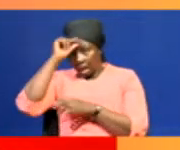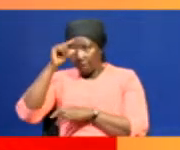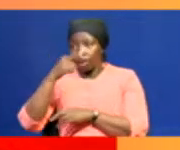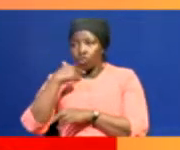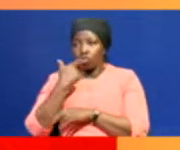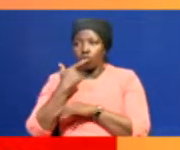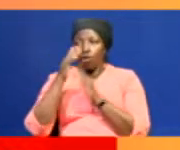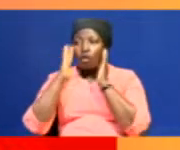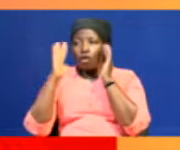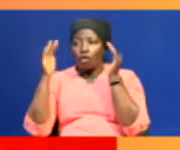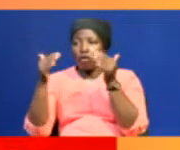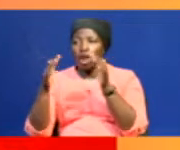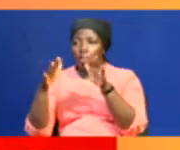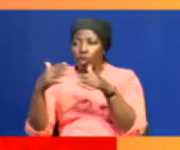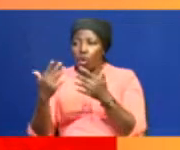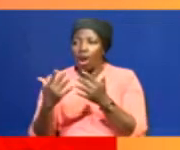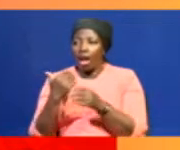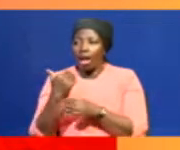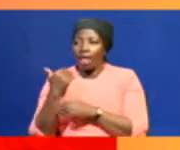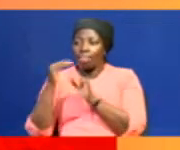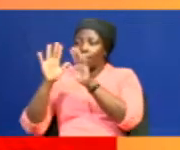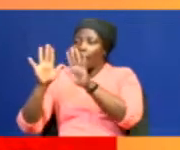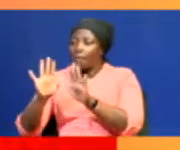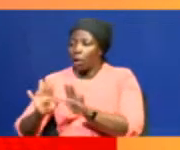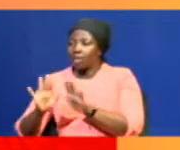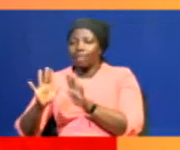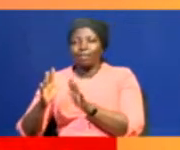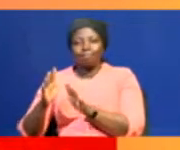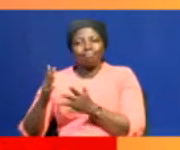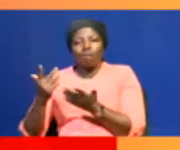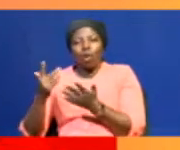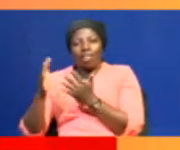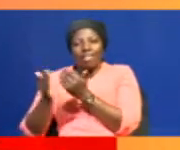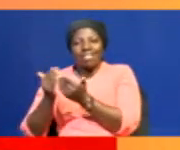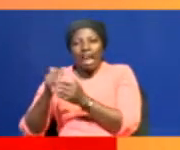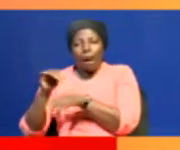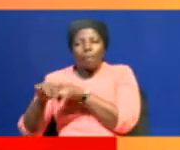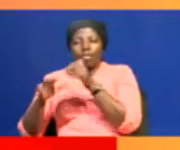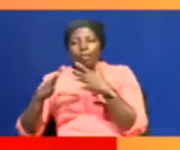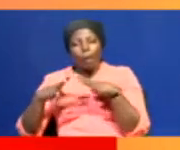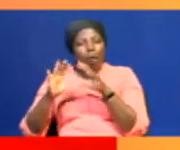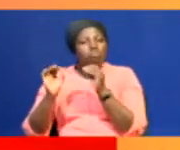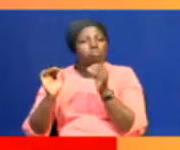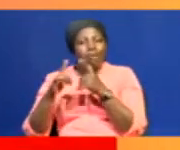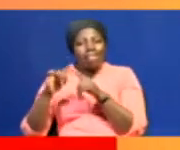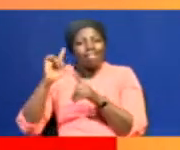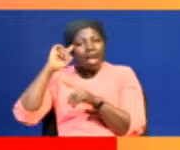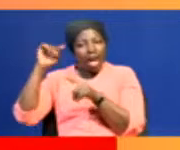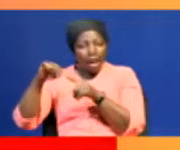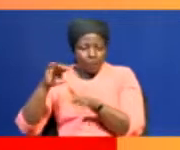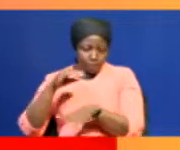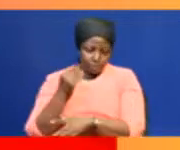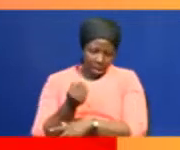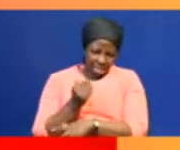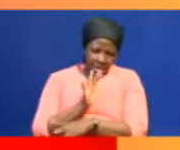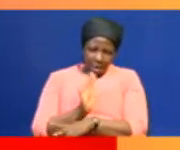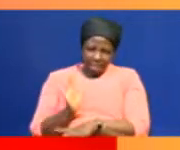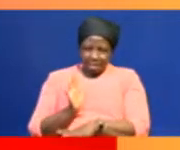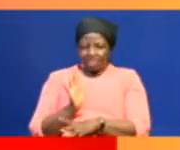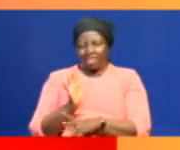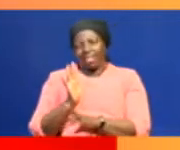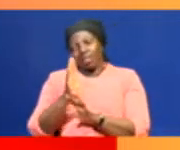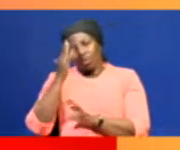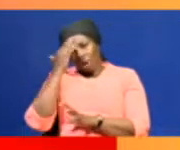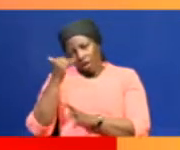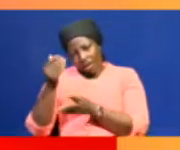hawaangalii, hawana haja na nchi ama na binadamu wenzao. Wao kitu ambacho wanaangalia ni ile pesa ambayo wanapata. Kwa sababu tumepata ripoti